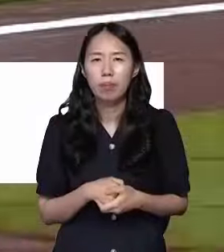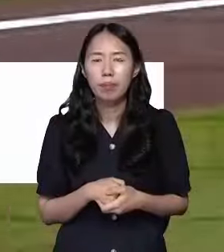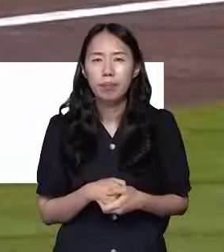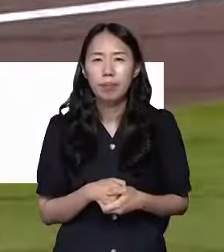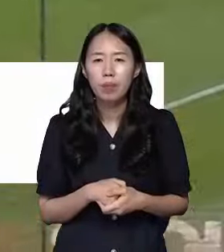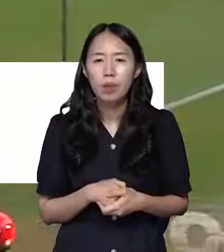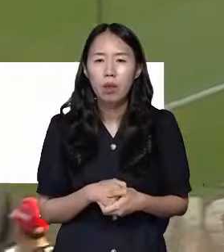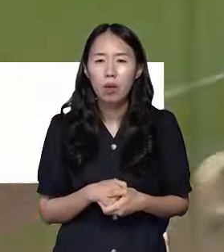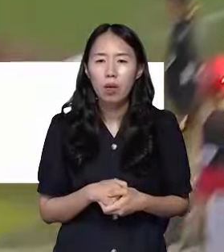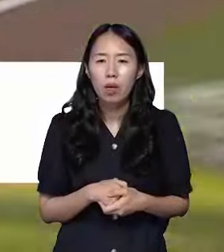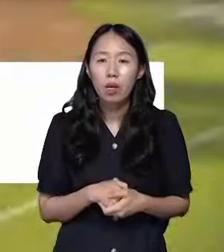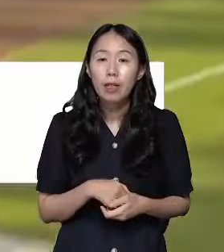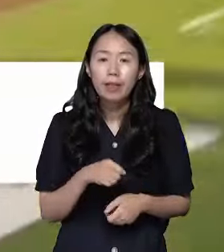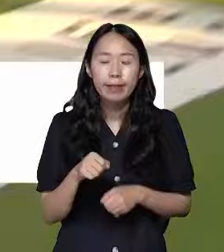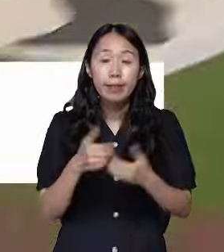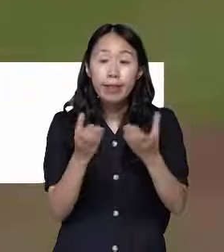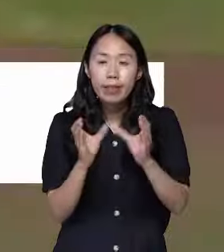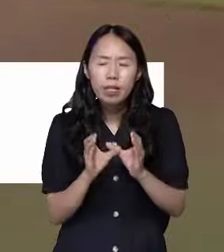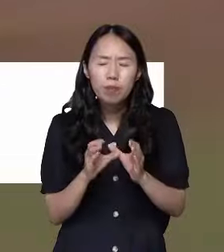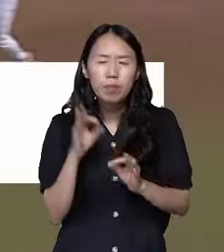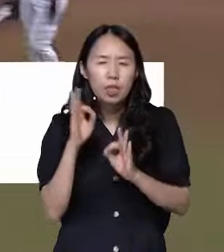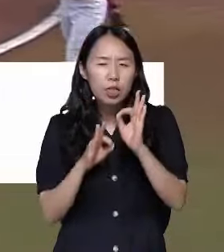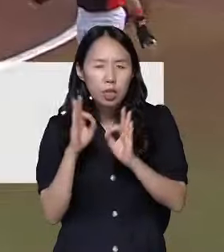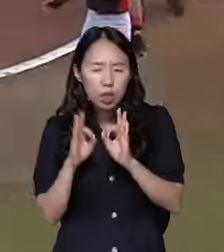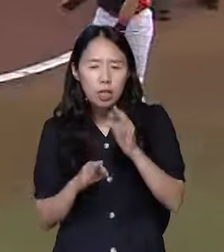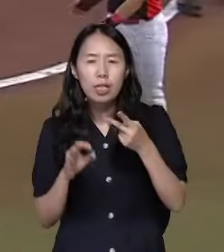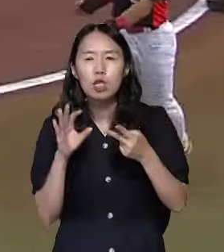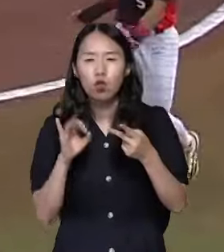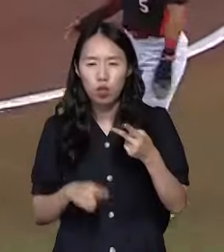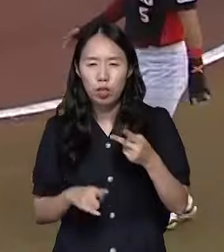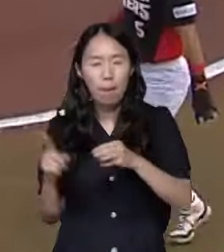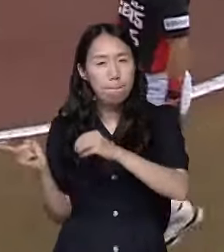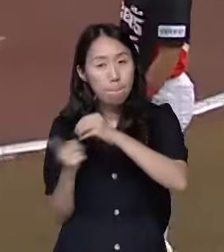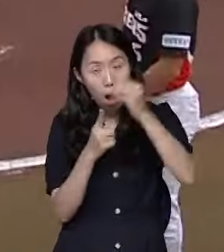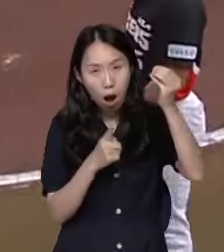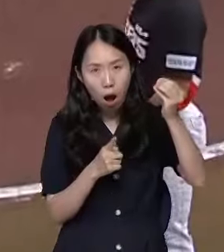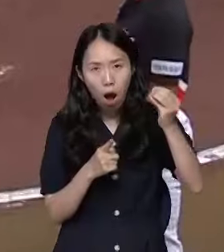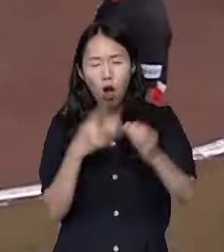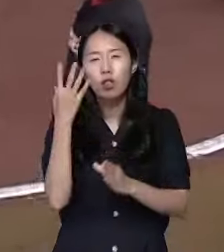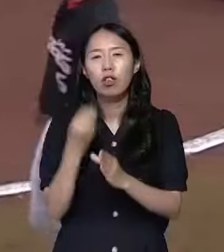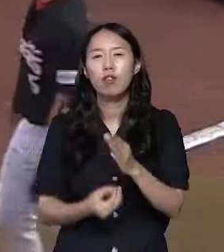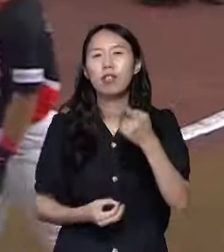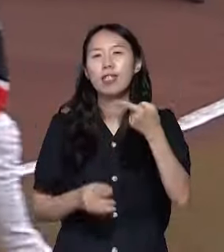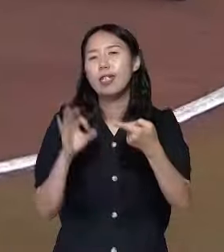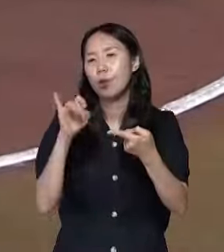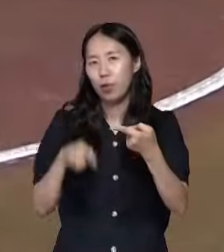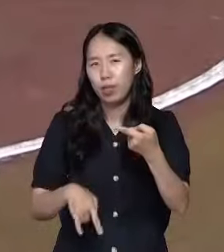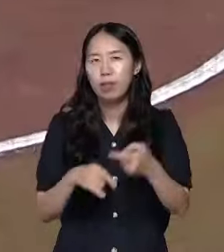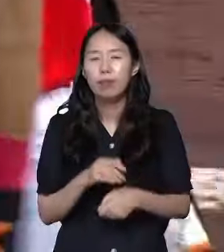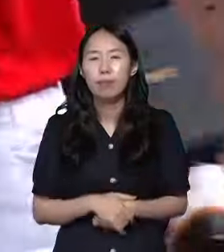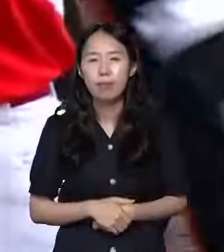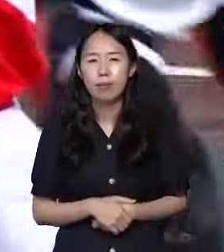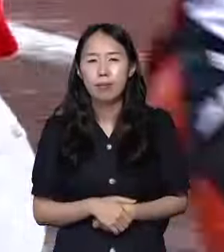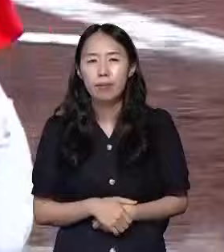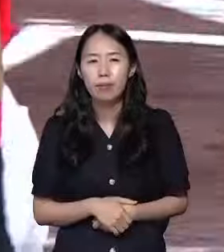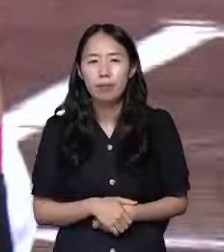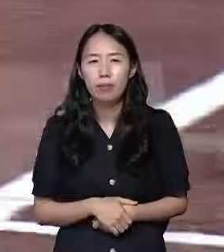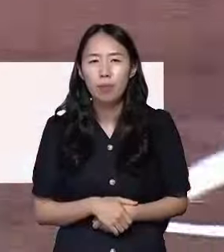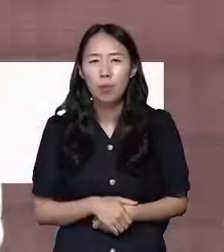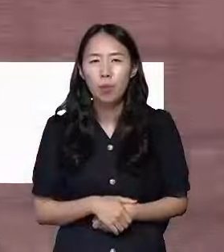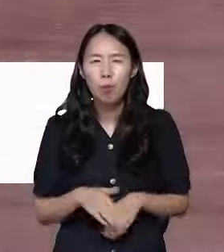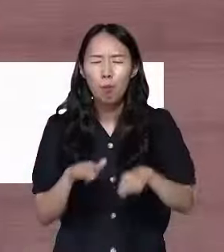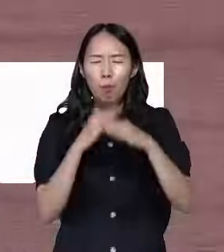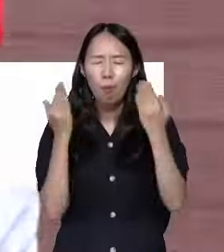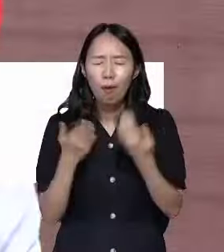있고 같은 기간 팀 평균 자책점은 전체 2위, 팀 타율은 전체 1위입니다. 다들 아시다시피